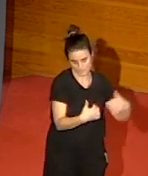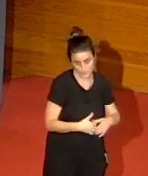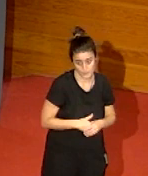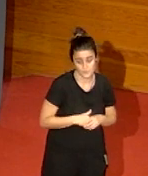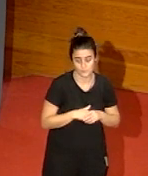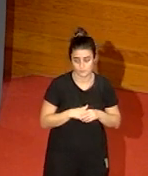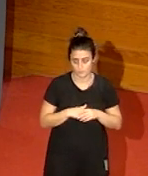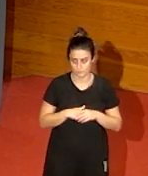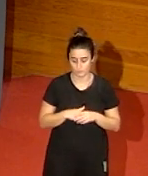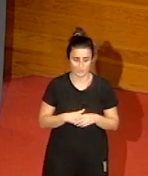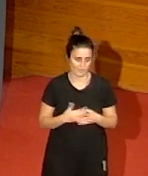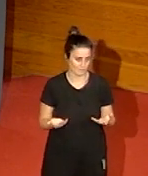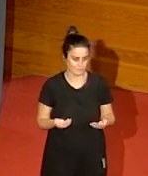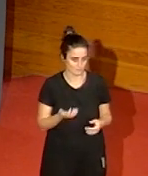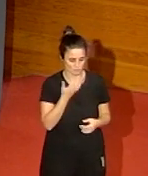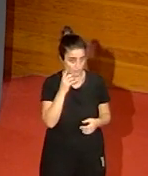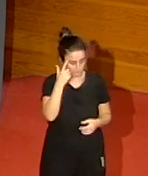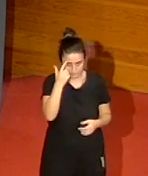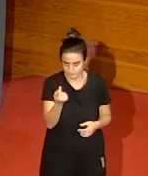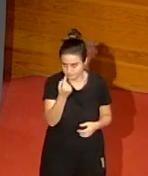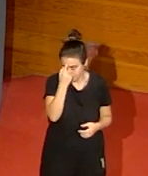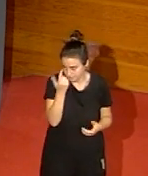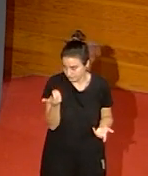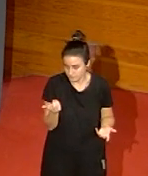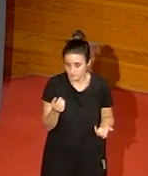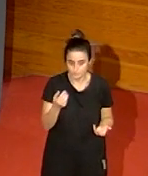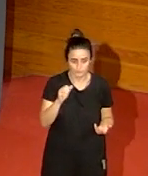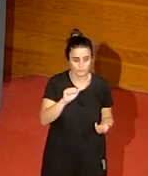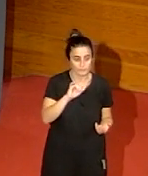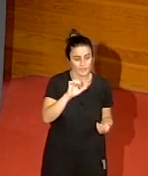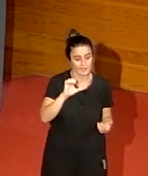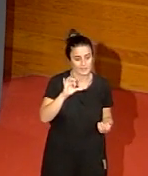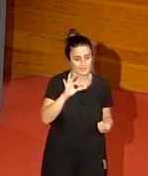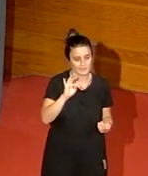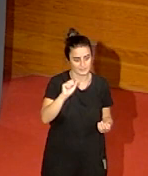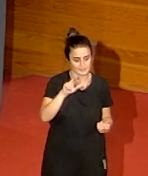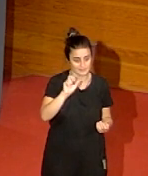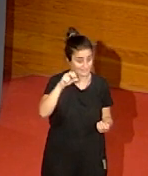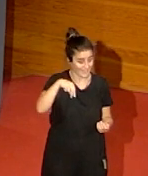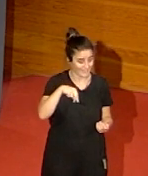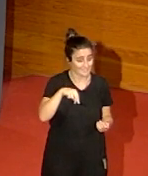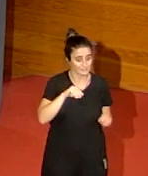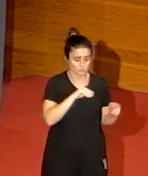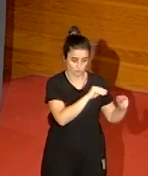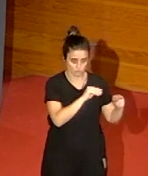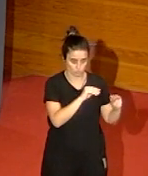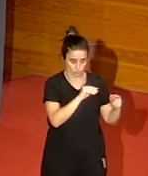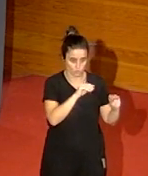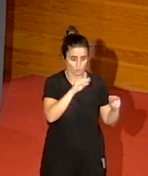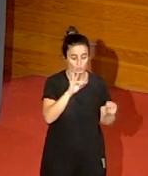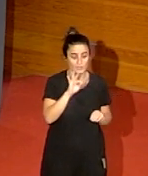Baina holako kobertura bat, orain bururatzen zait esaterako, Mikel Aiztaranek egin duena Afganistanen, ez da egite, Talibanek eman